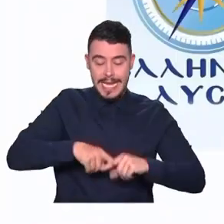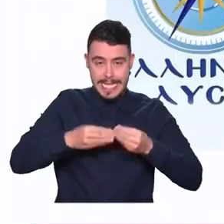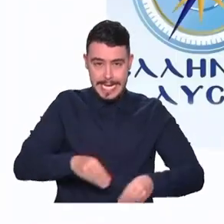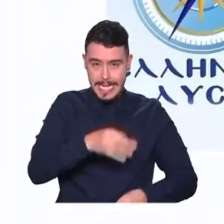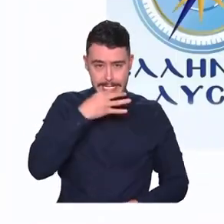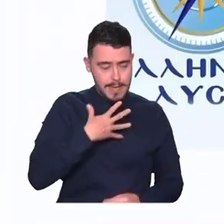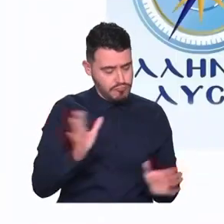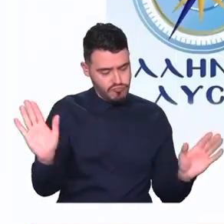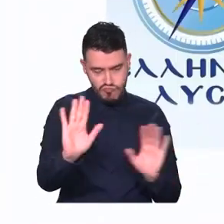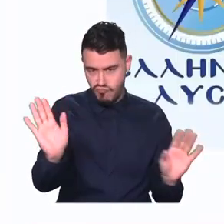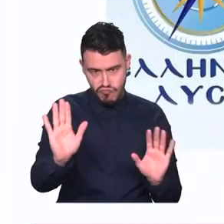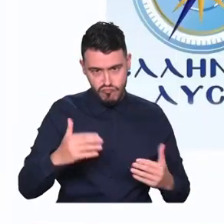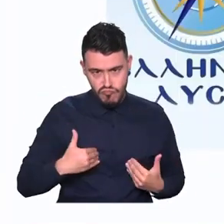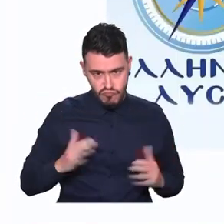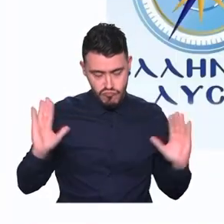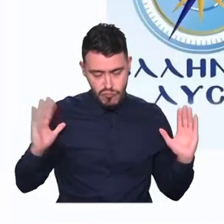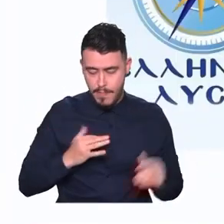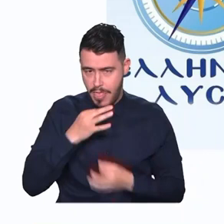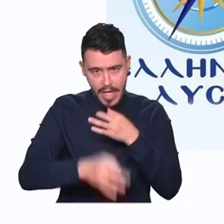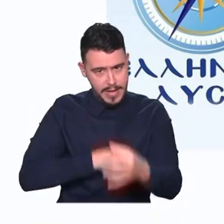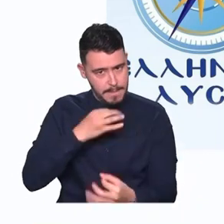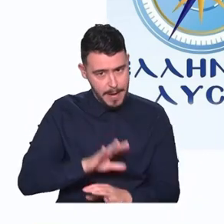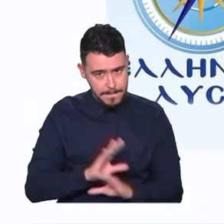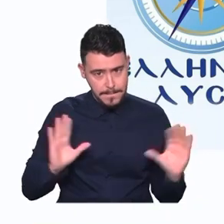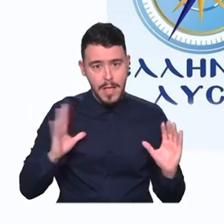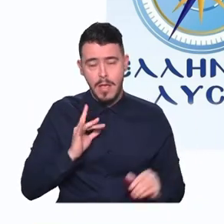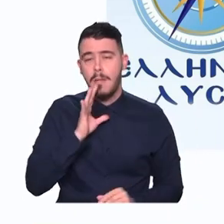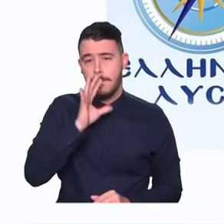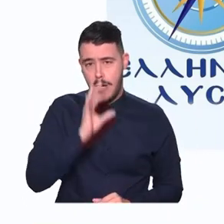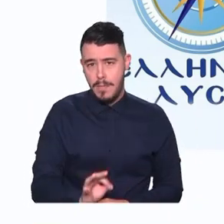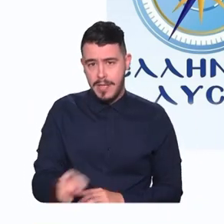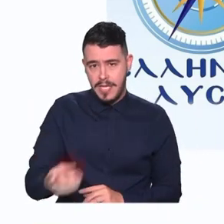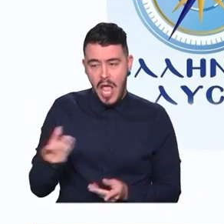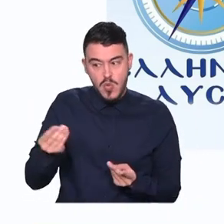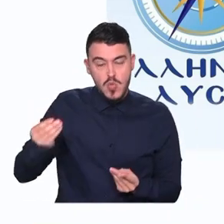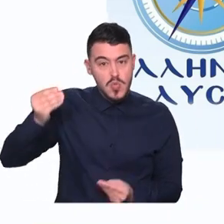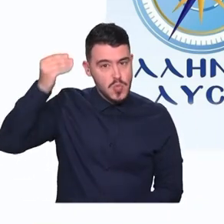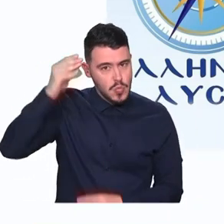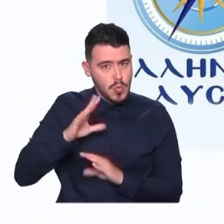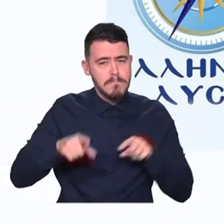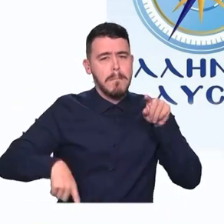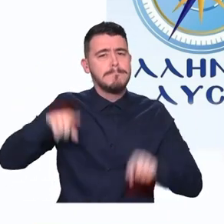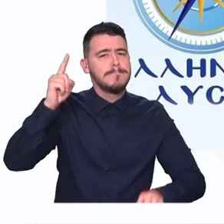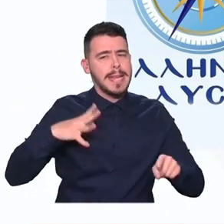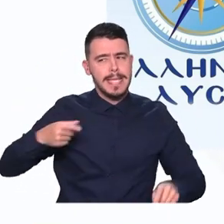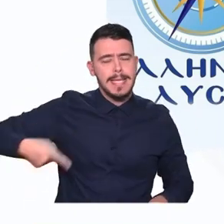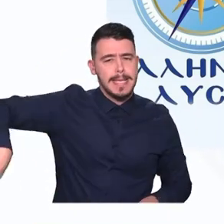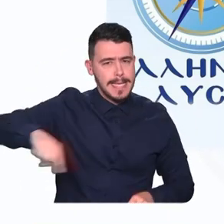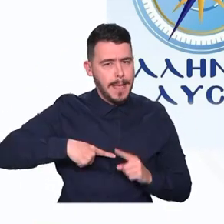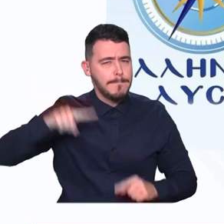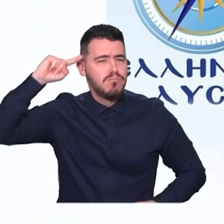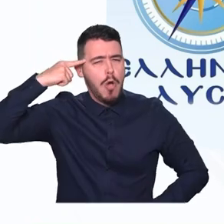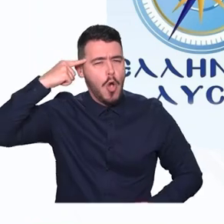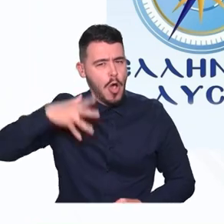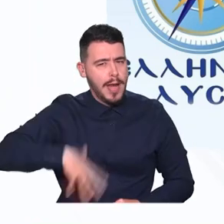λόγω διάλογο έδωσε ο ίδιος ο κατηγορούμενος για κακούργημα πλέον, αλλά και κάποιοι καλοθελητές που επιχειρούν να εμπλέξουν την Ελληνική